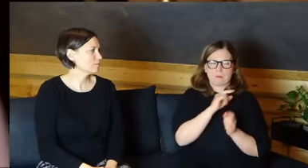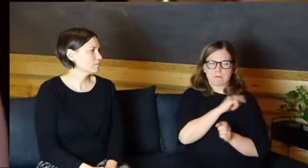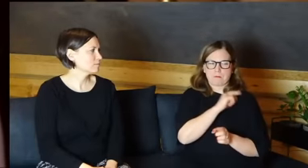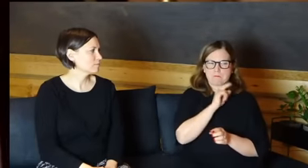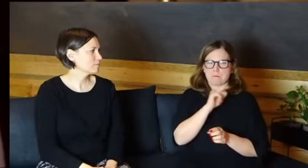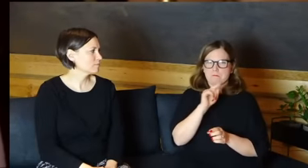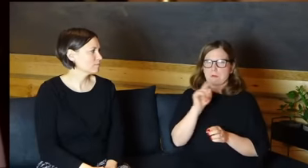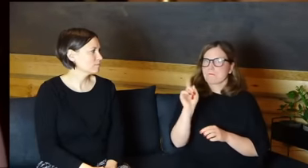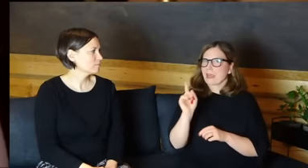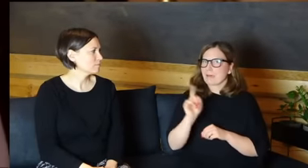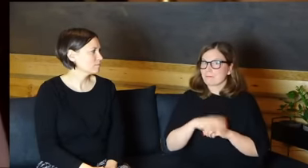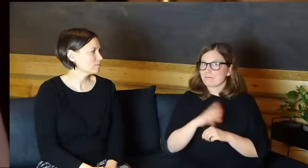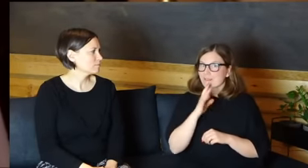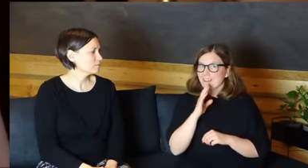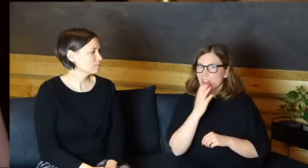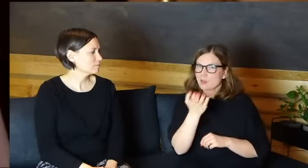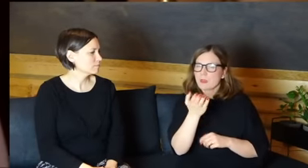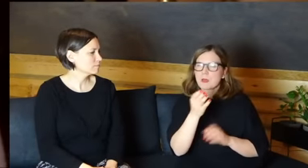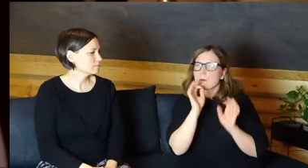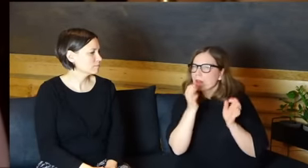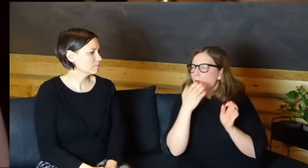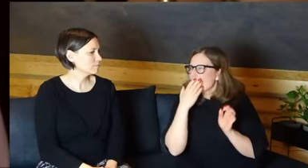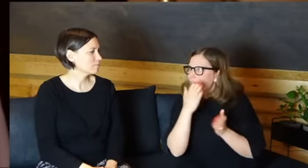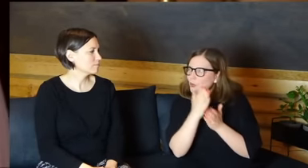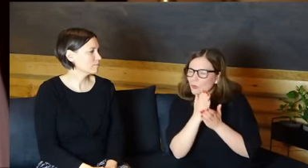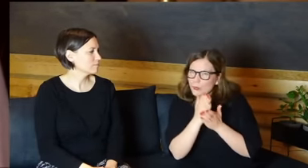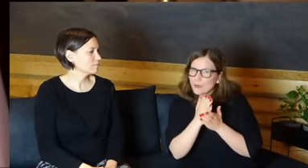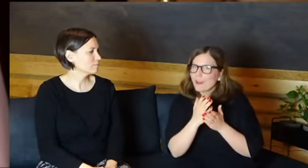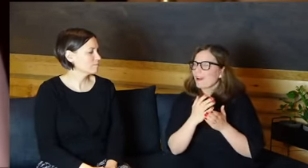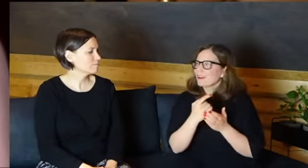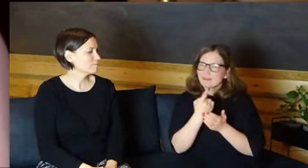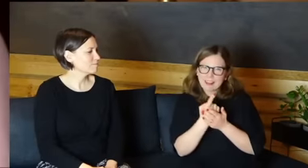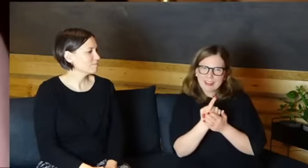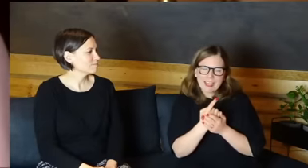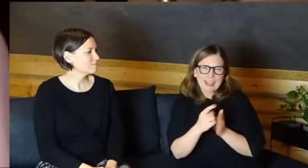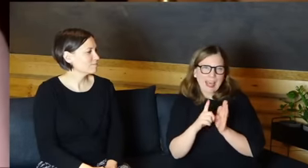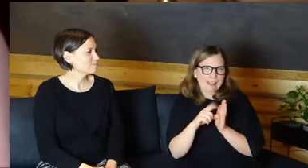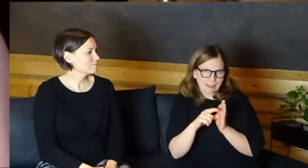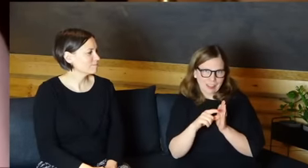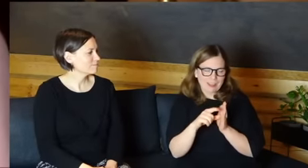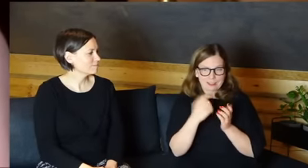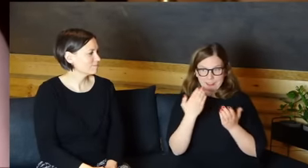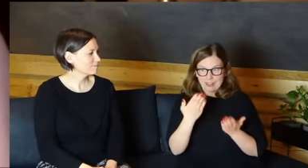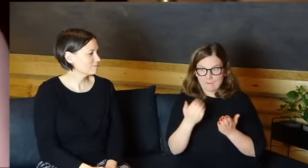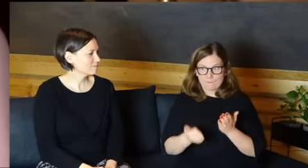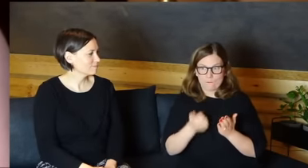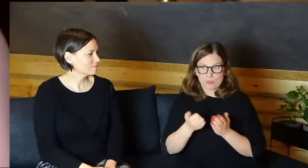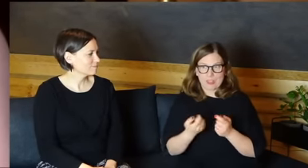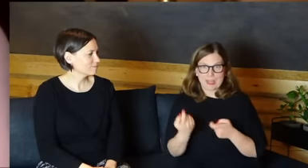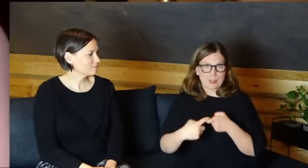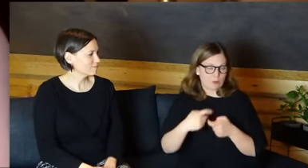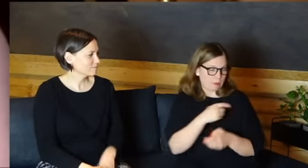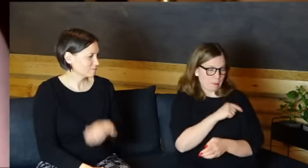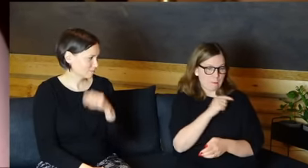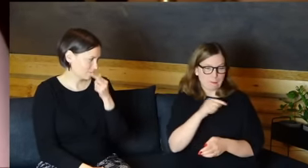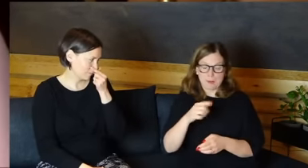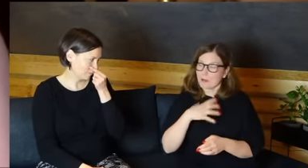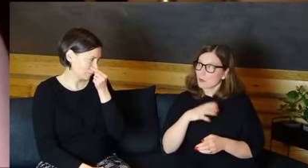Oikeastaan lähdetään siitä. Millaisia hyviä juttuja kohokohtia haluaisitte nostaa nyt tästä vuodesta?